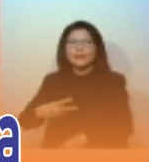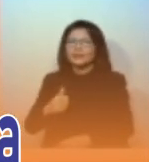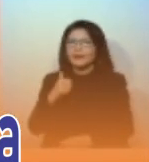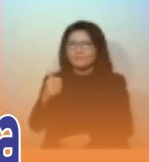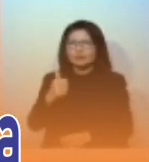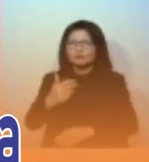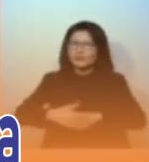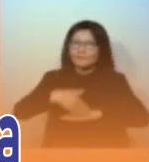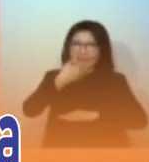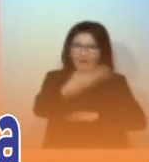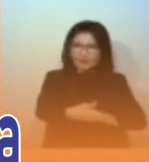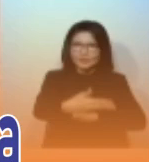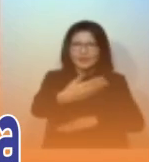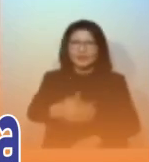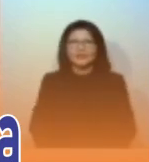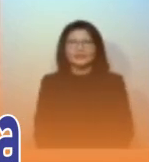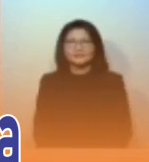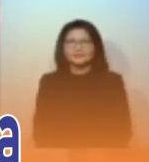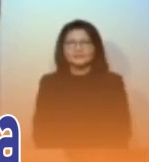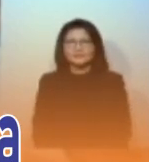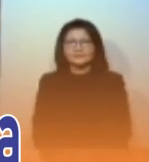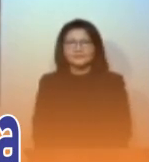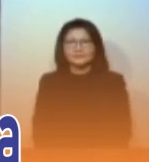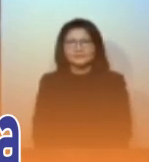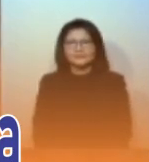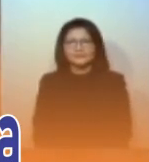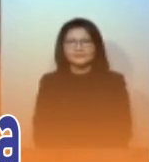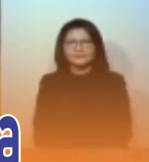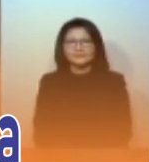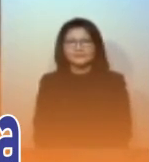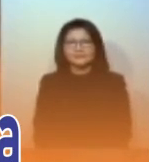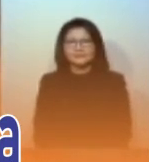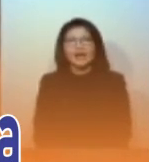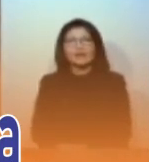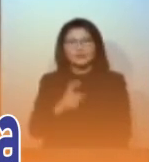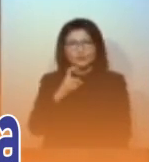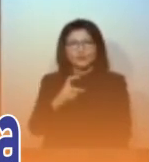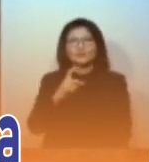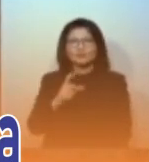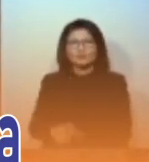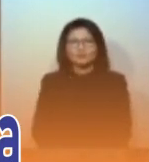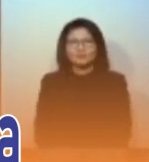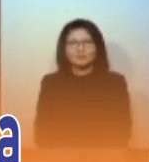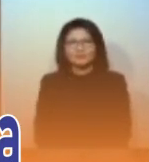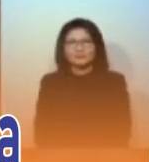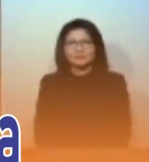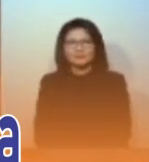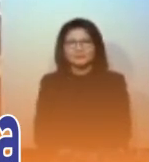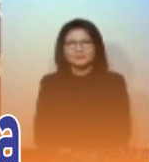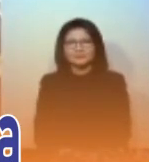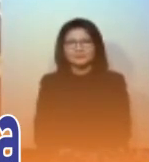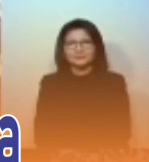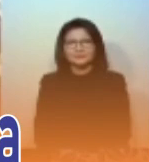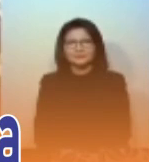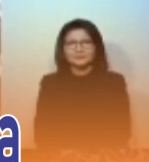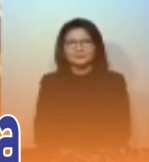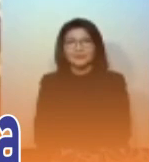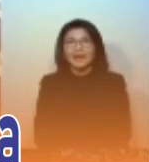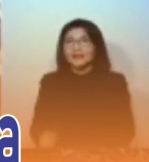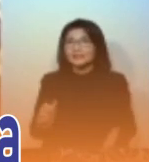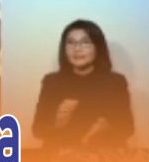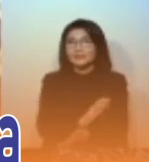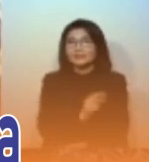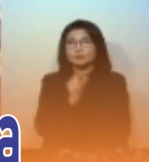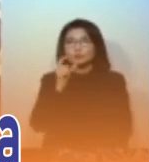dan berkelanjutan. Terima kasih. Ya. Waktunya masih ada, Bapak? Cukup. Cukup. Baik, selanjutnya kita berikan